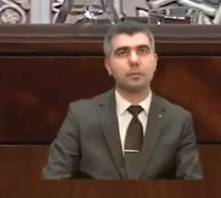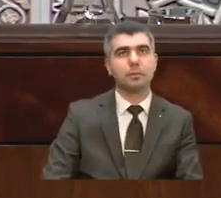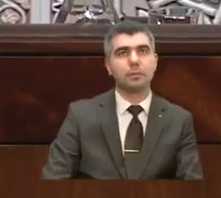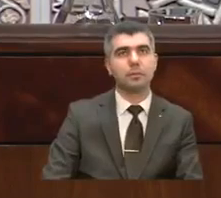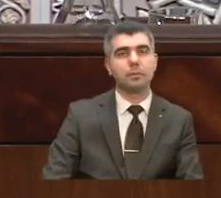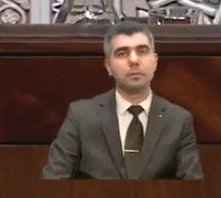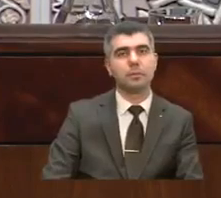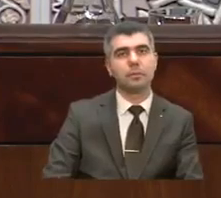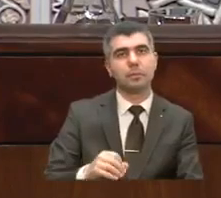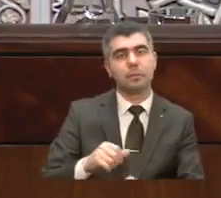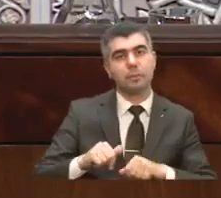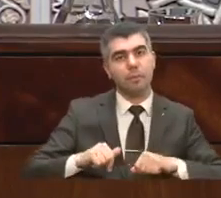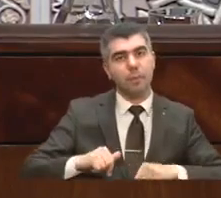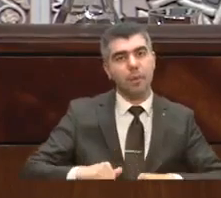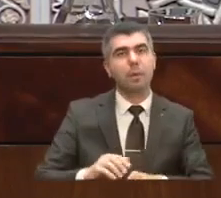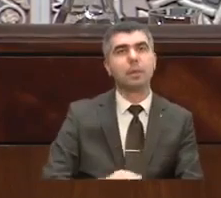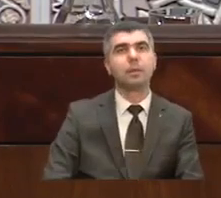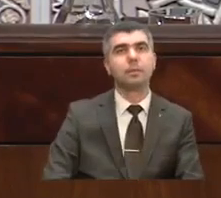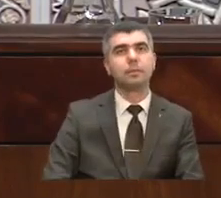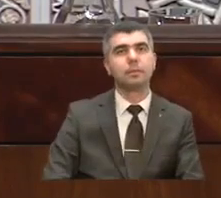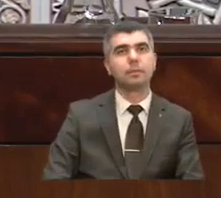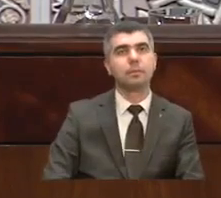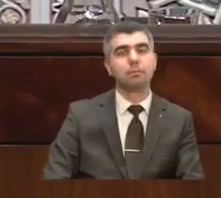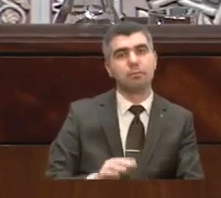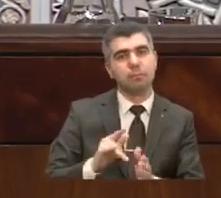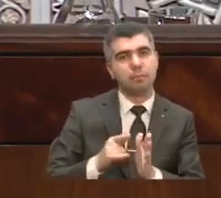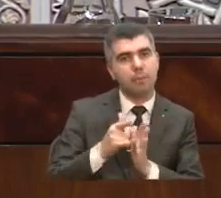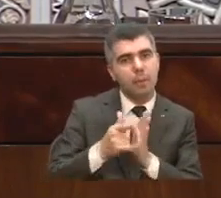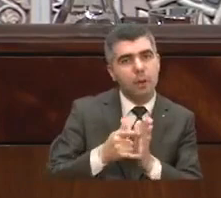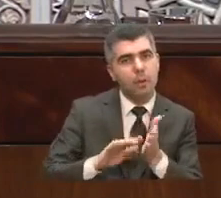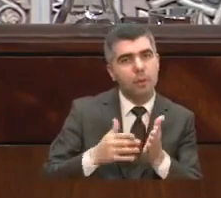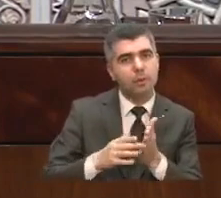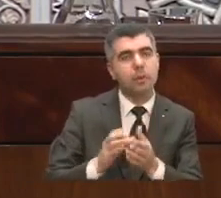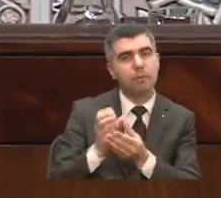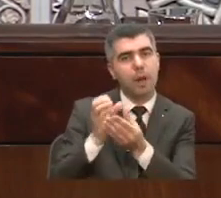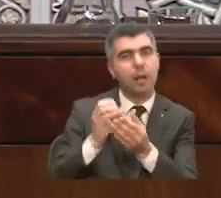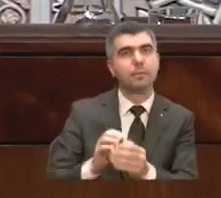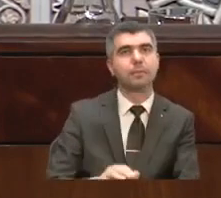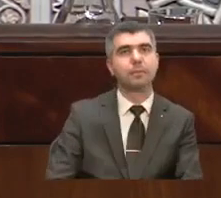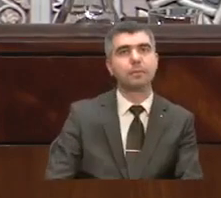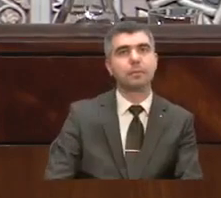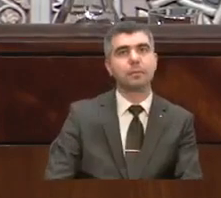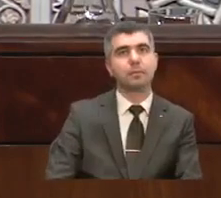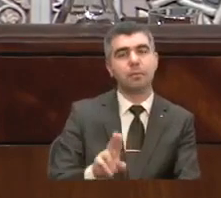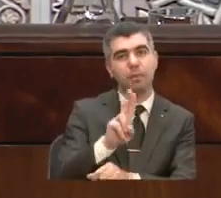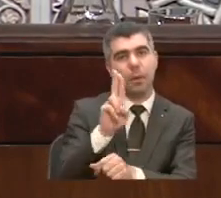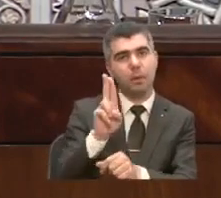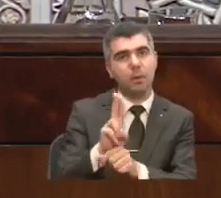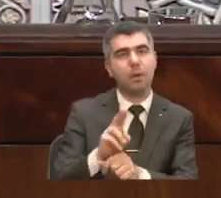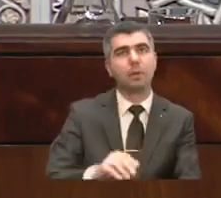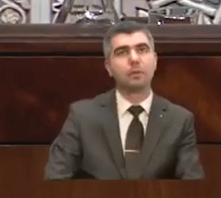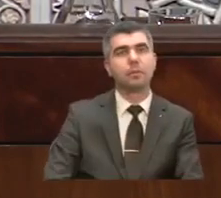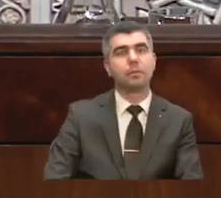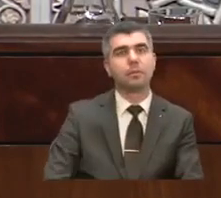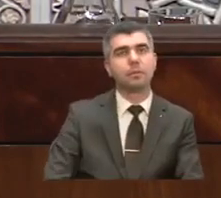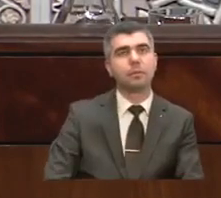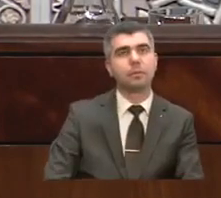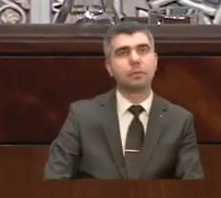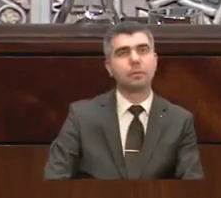وننتقل إلى القطاع المكلف بالنقل. مرحبا السيد كاتب الدولة. سؤال أول،